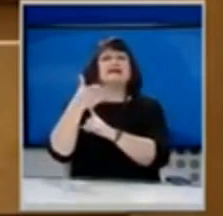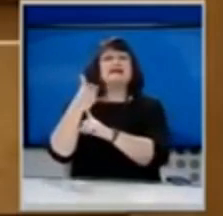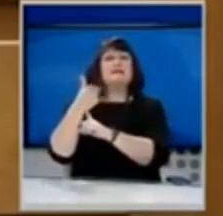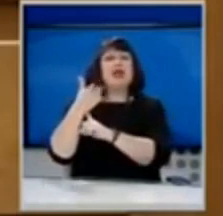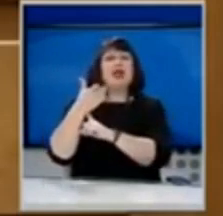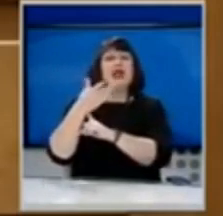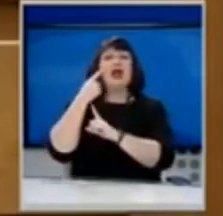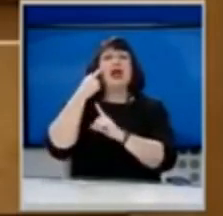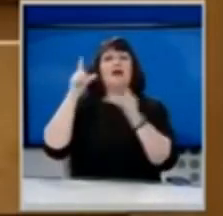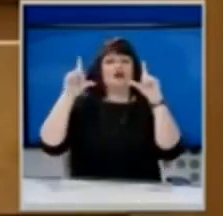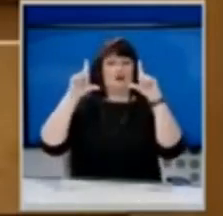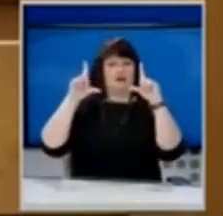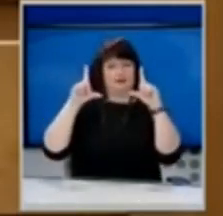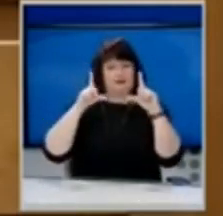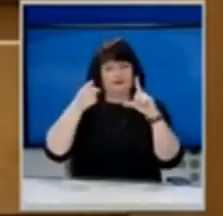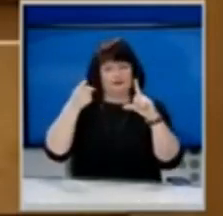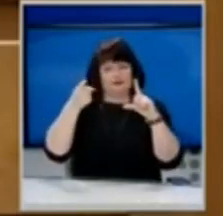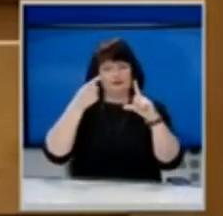σημαία,